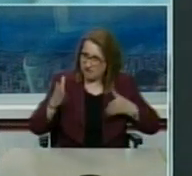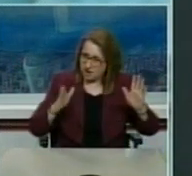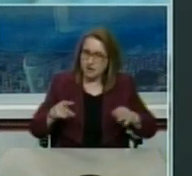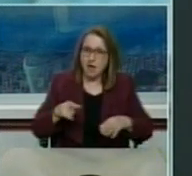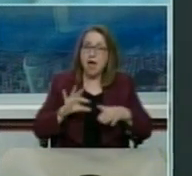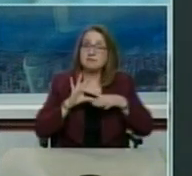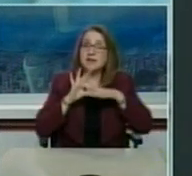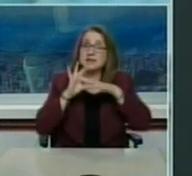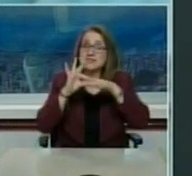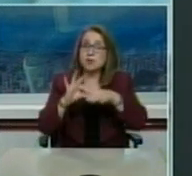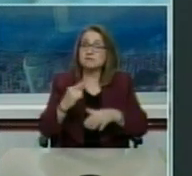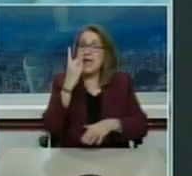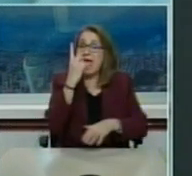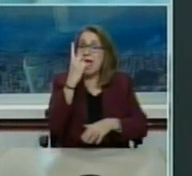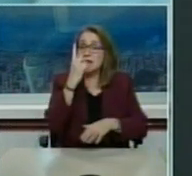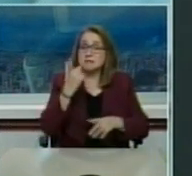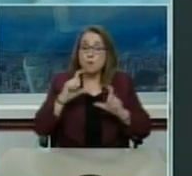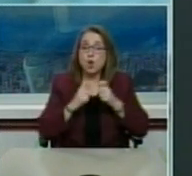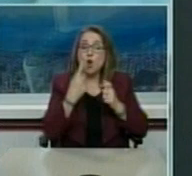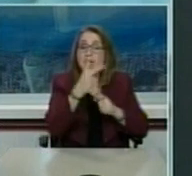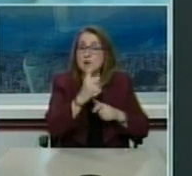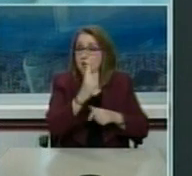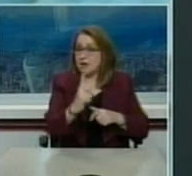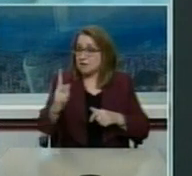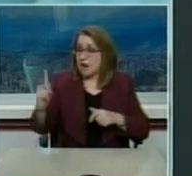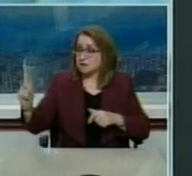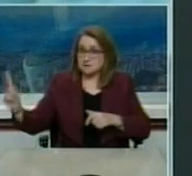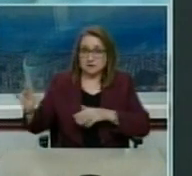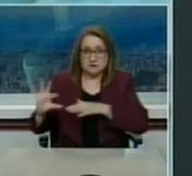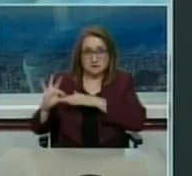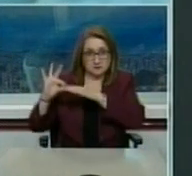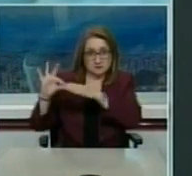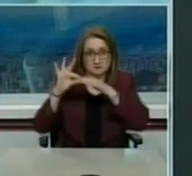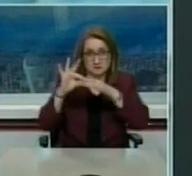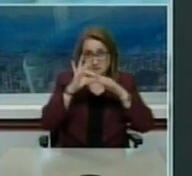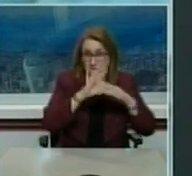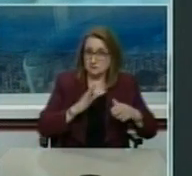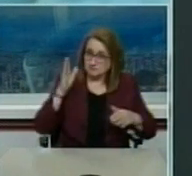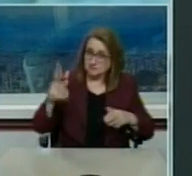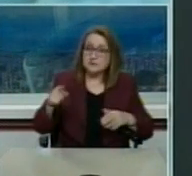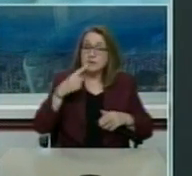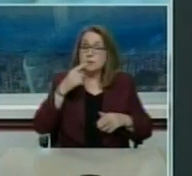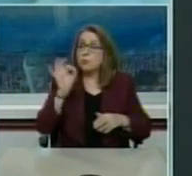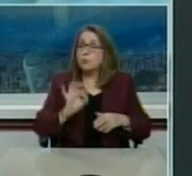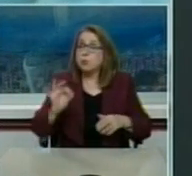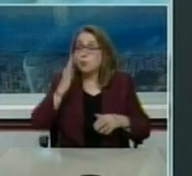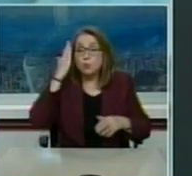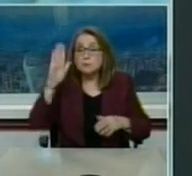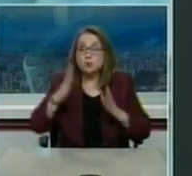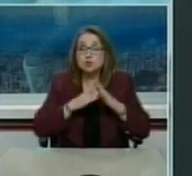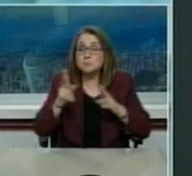από έναν από τους οικείους τους και αφού φυσικά επικαιροποίησαν τη δήλωση που αναφέρουν τον τόπο που θα παραμείνουν κατά τις υπόλοιπες 12